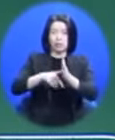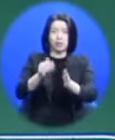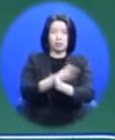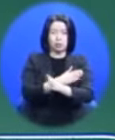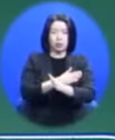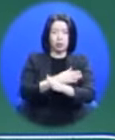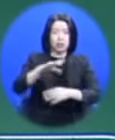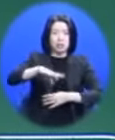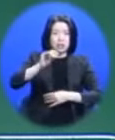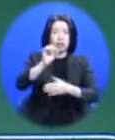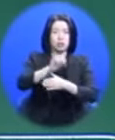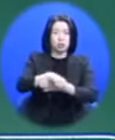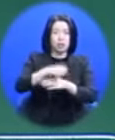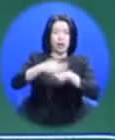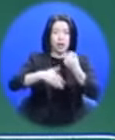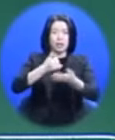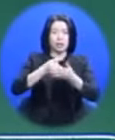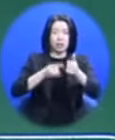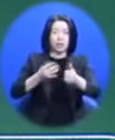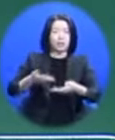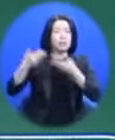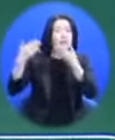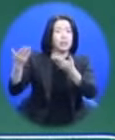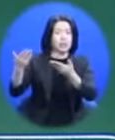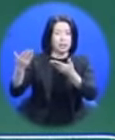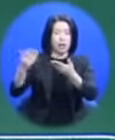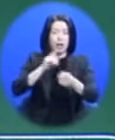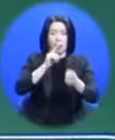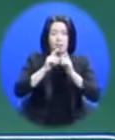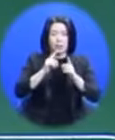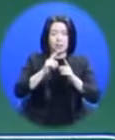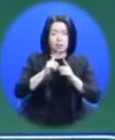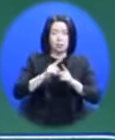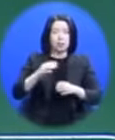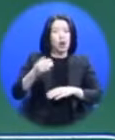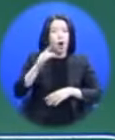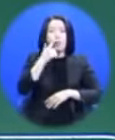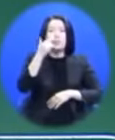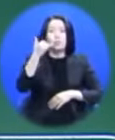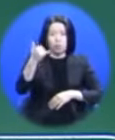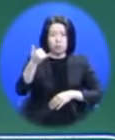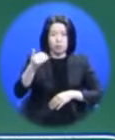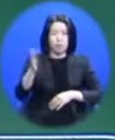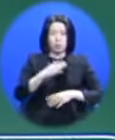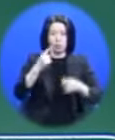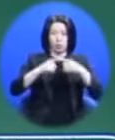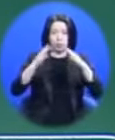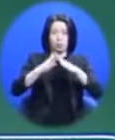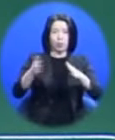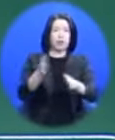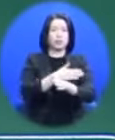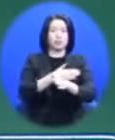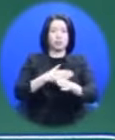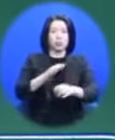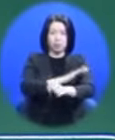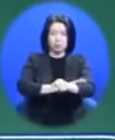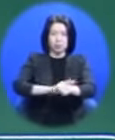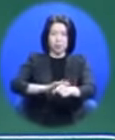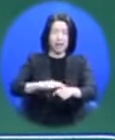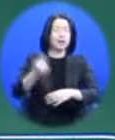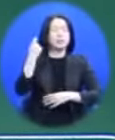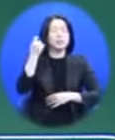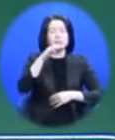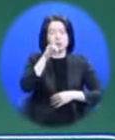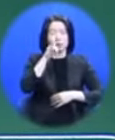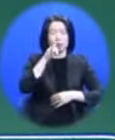이야기를 저희 부모님께 또 교회에서 많이 듣고 자랐습니다. 그래서 자라가면서 처음 부모님이